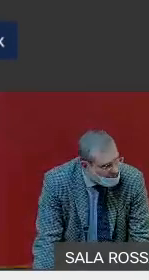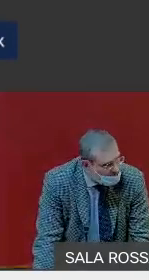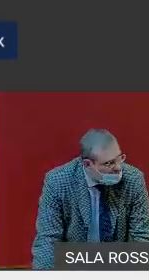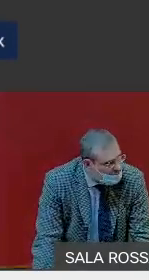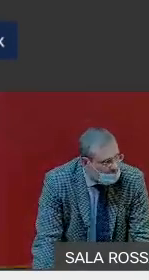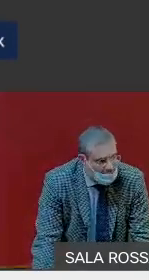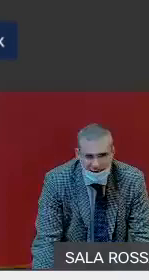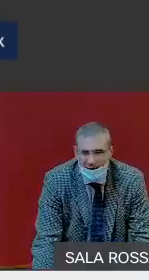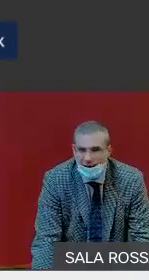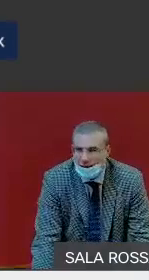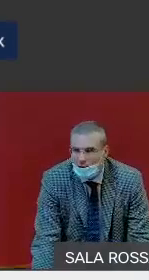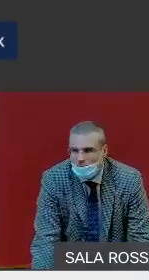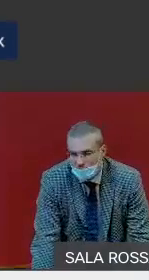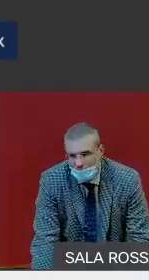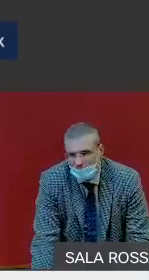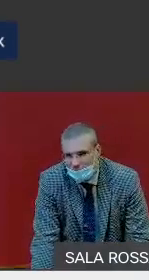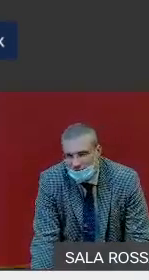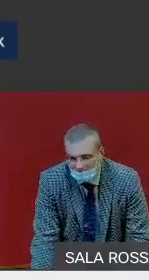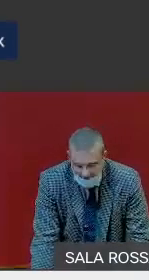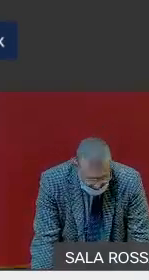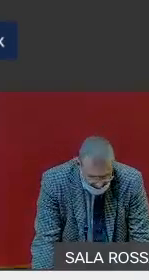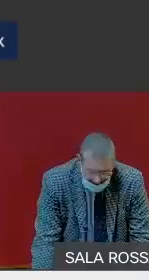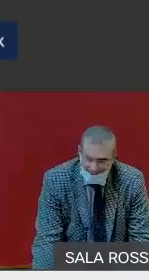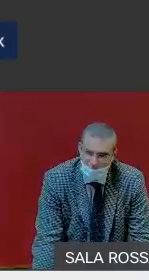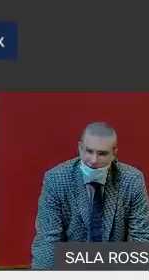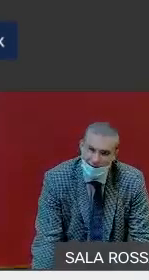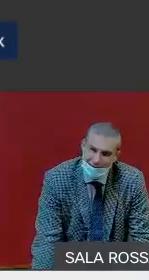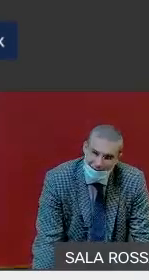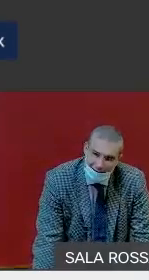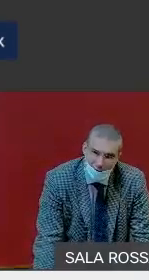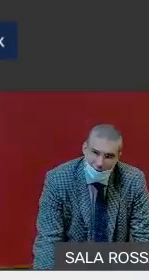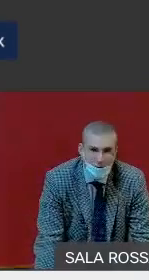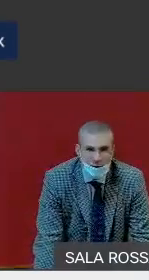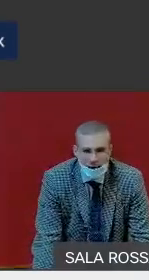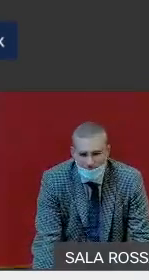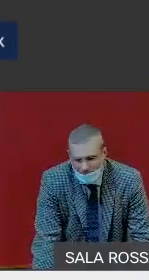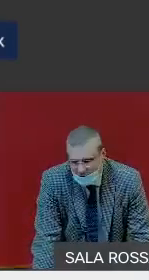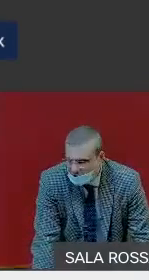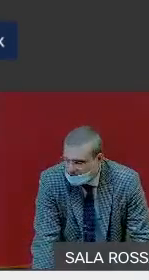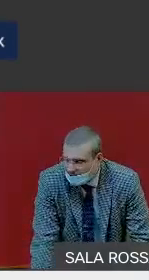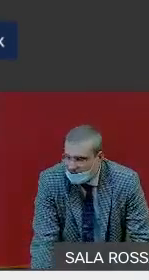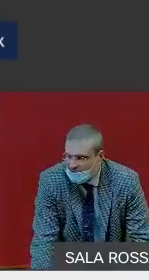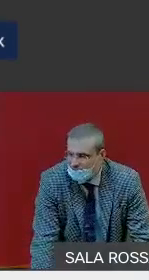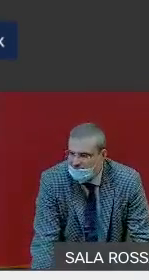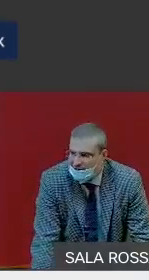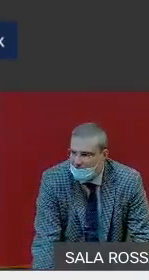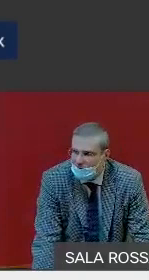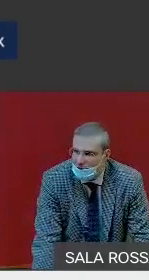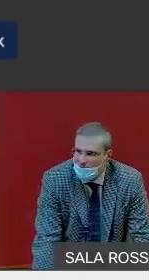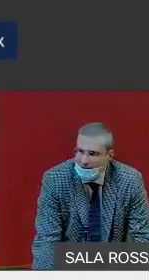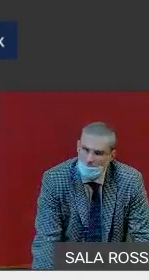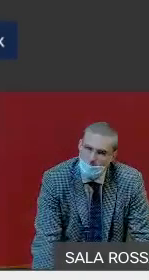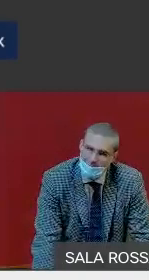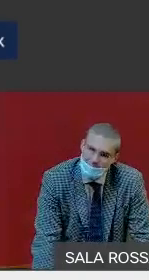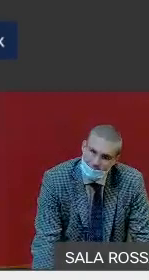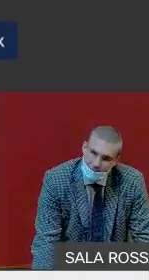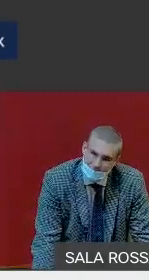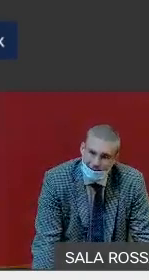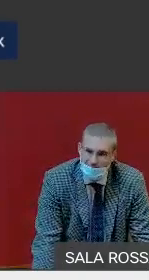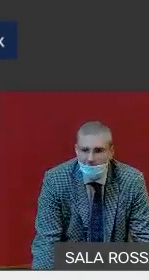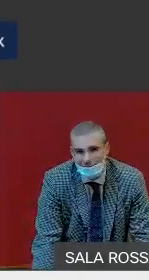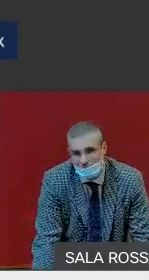piuttosto che notevoli interventi nella scuola tullino abbiamo recentemente licenziato le opere compensative